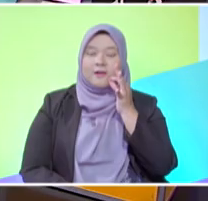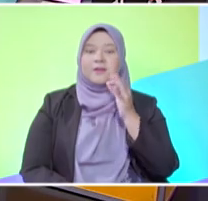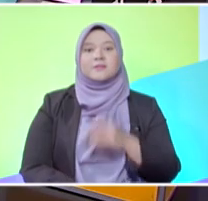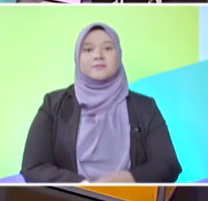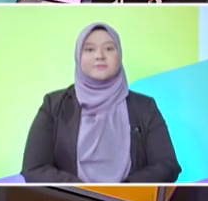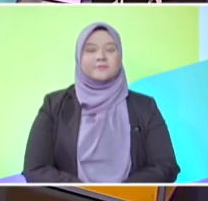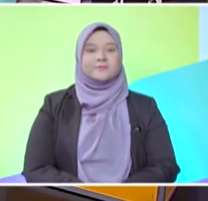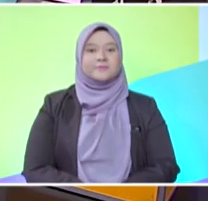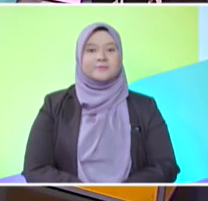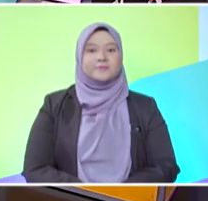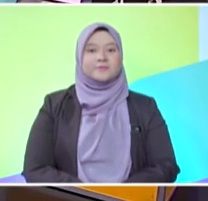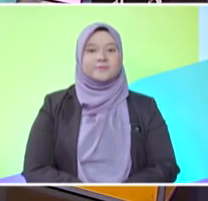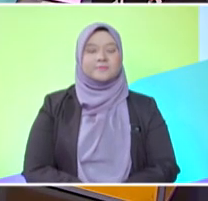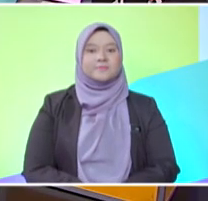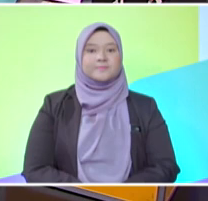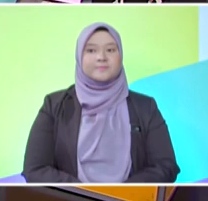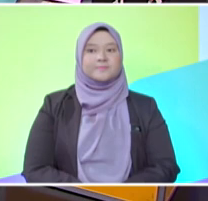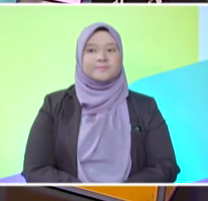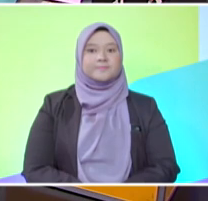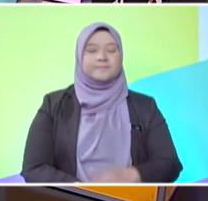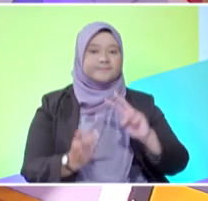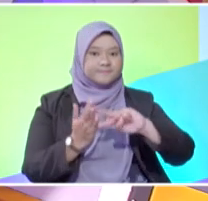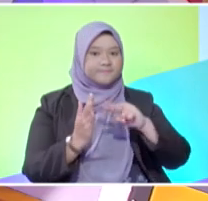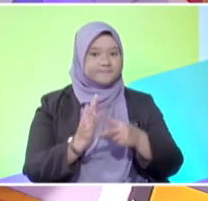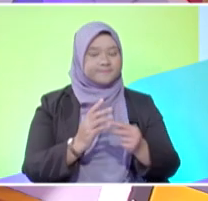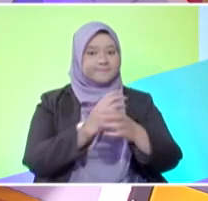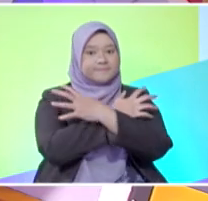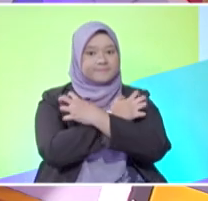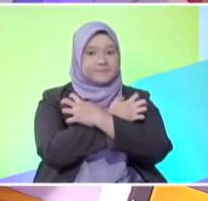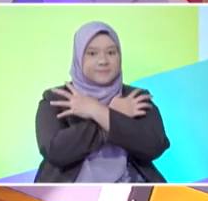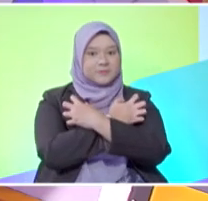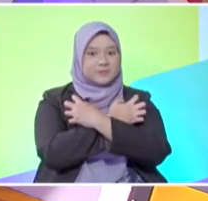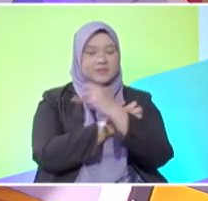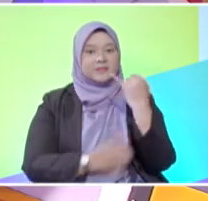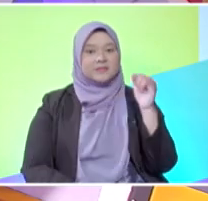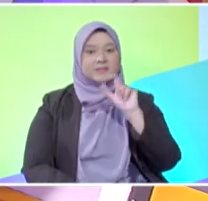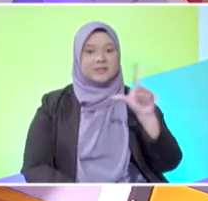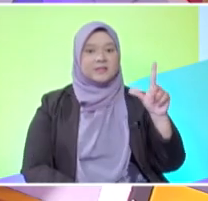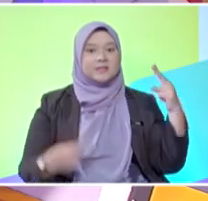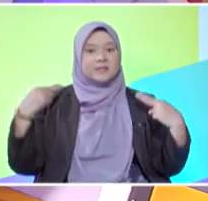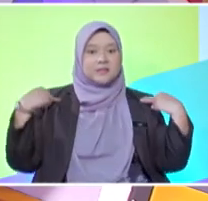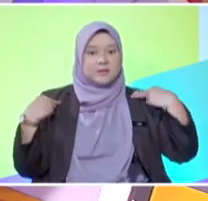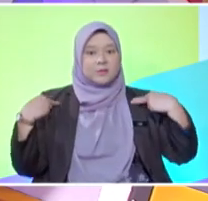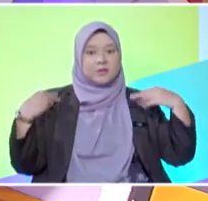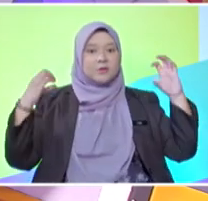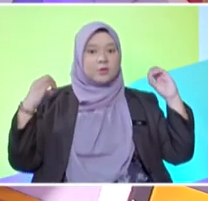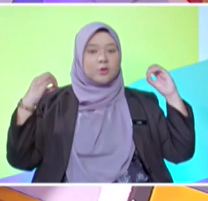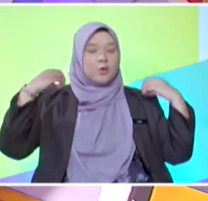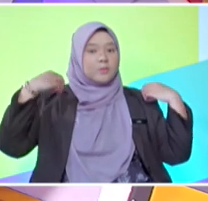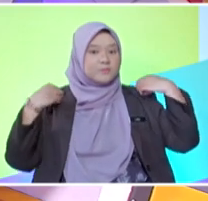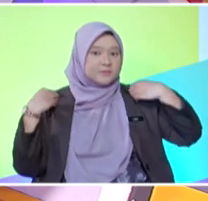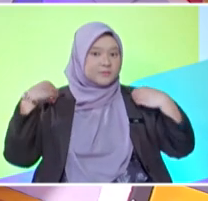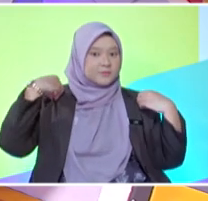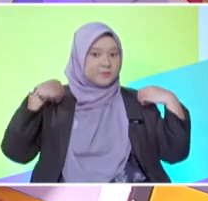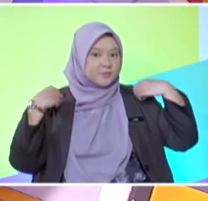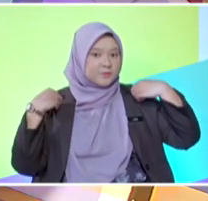oleh itu beruang ini direkotegorikan sebagai hewan yang makan daging dan tumbuhan jadi berapa